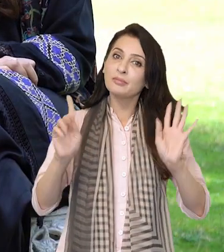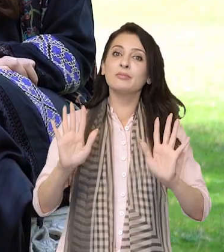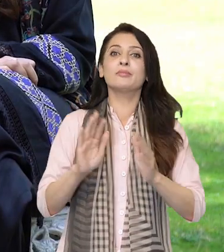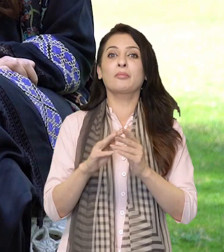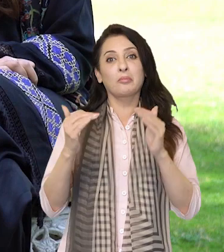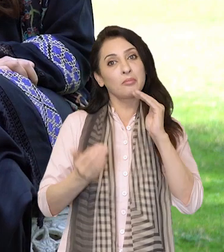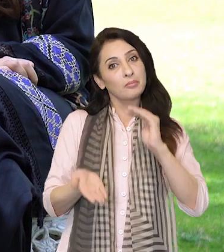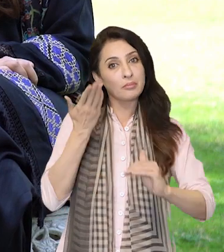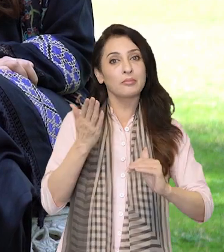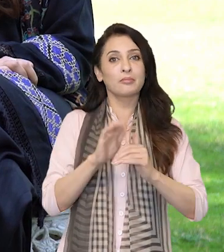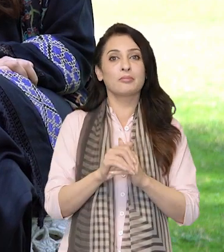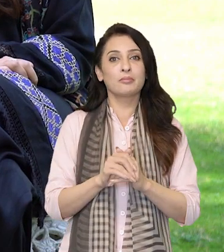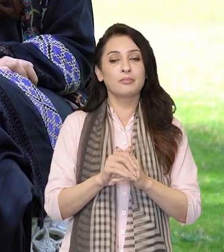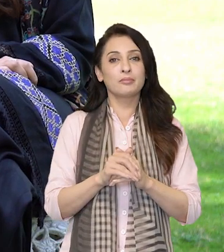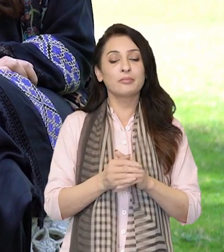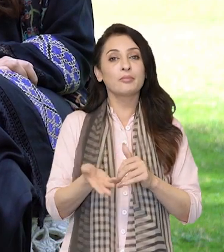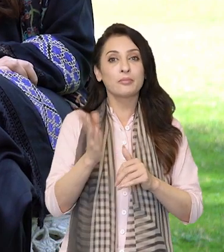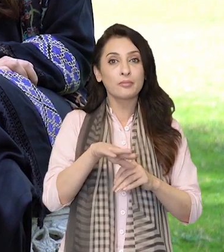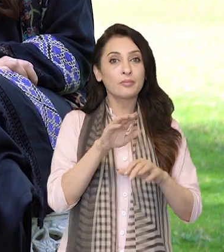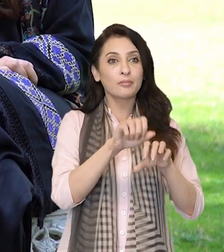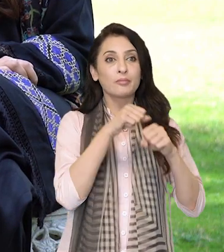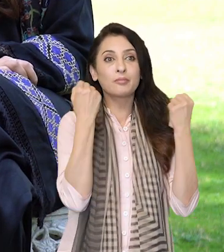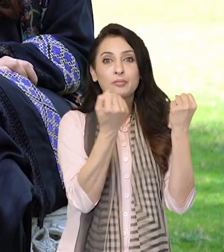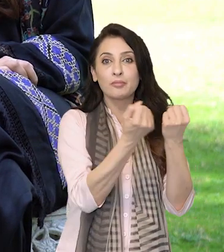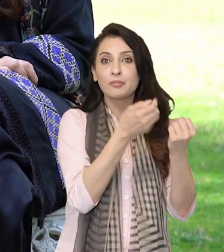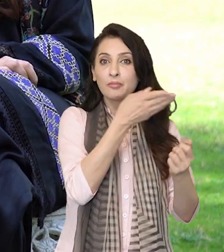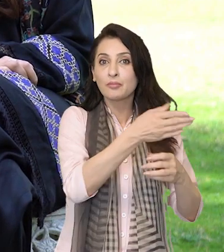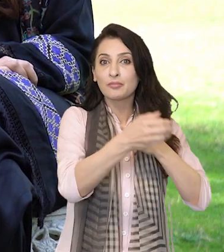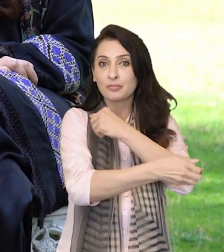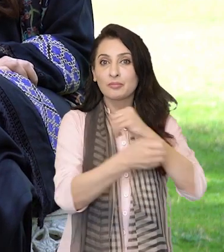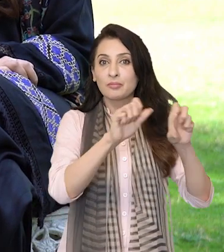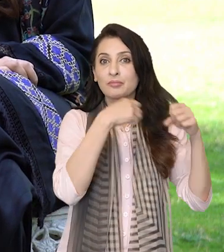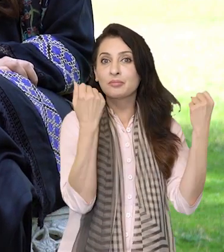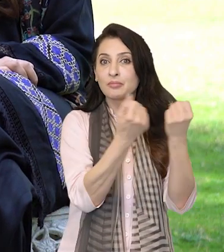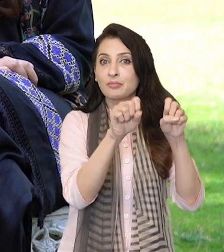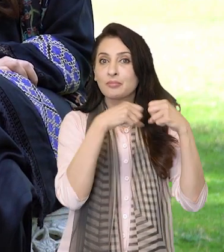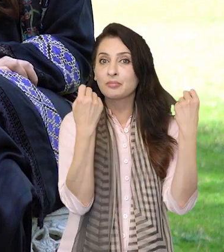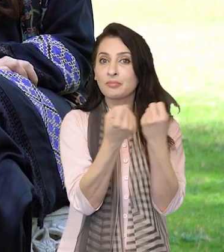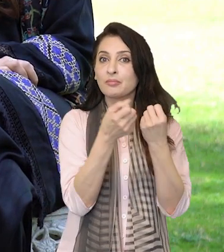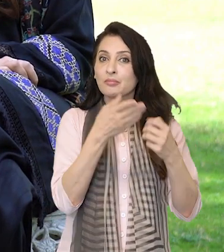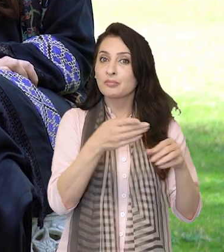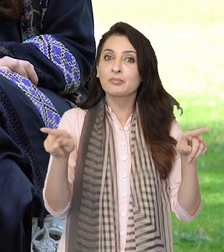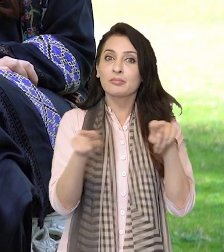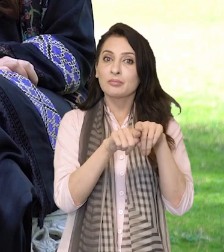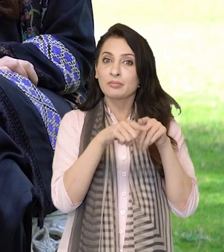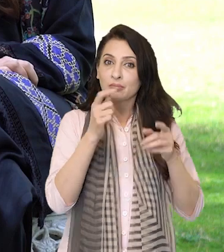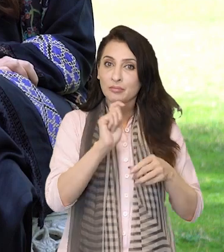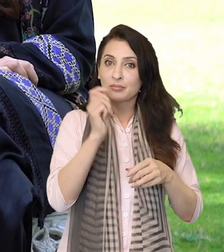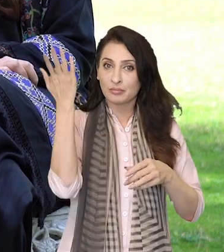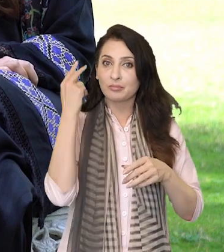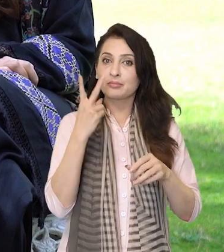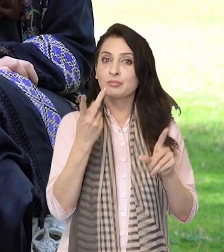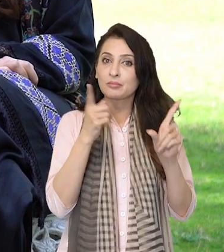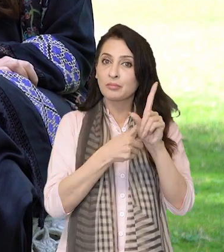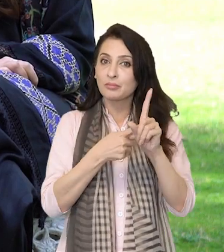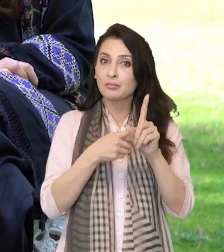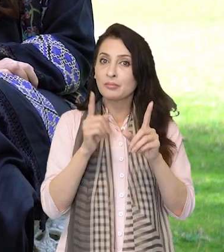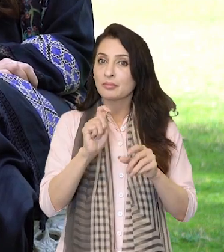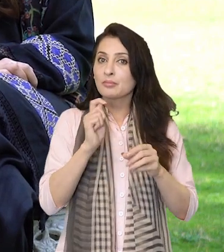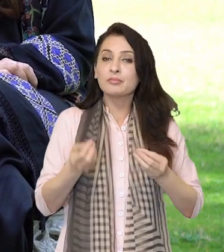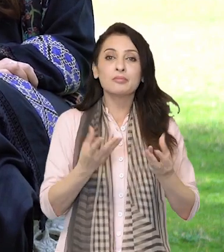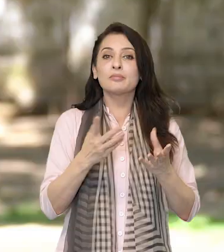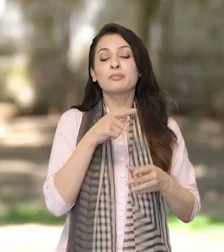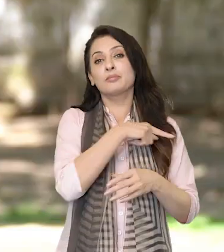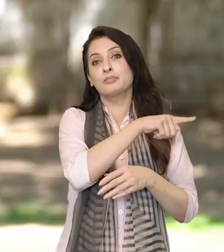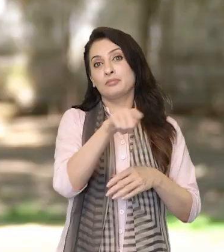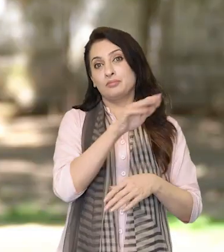में ना सिर्फ अपने बच्चों के अंदर बहुत फ़र्क देखा, हमने उन अदारों के बच्चों में बहुत फ़र्क देखा है, उनके कॉन्फिडेंस लेवल देखा है जिनके साथ